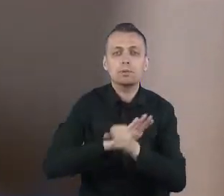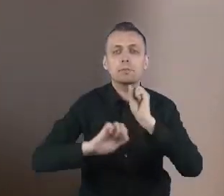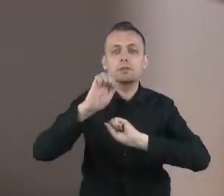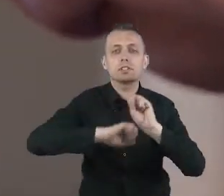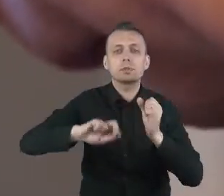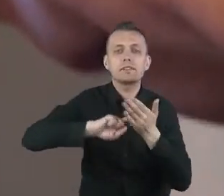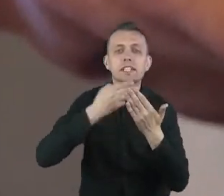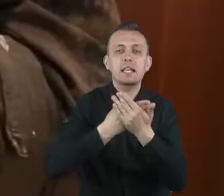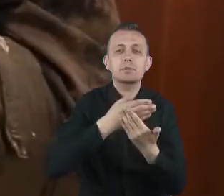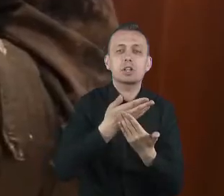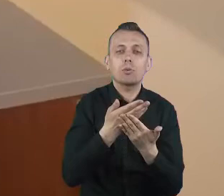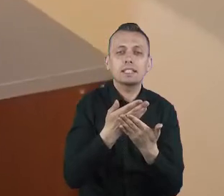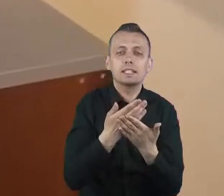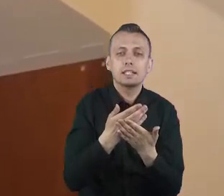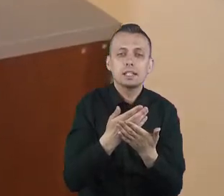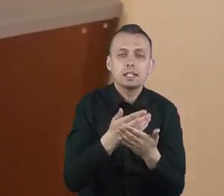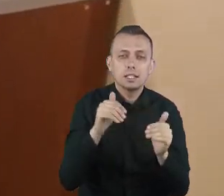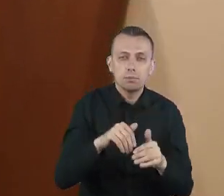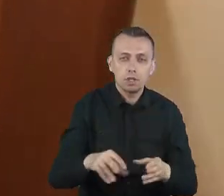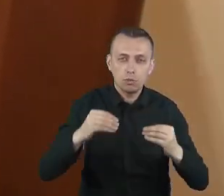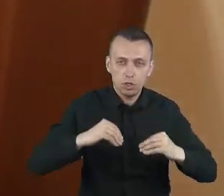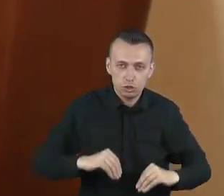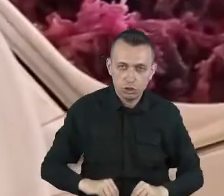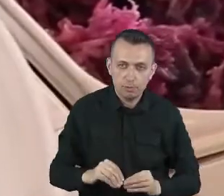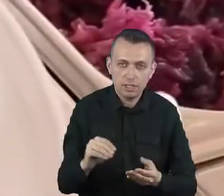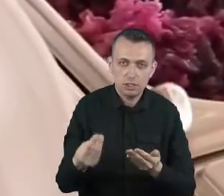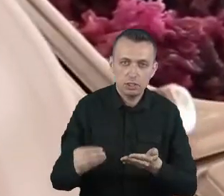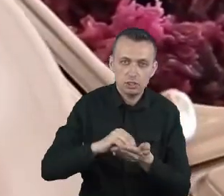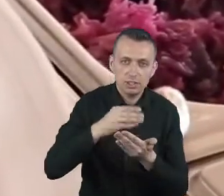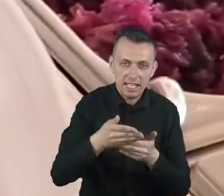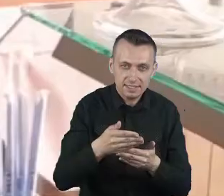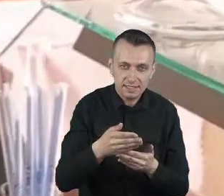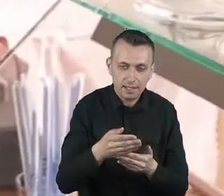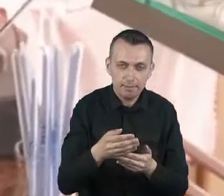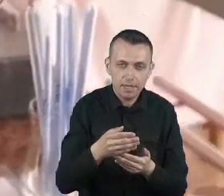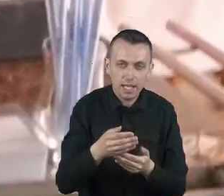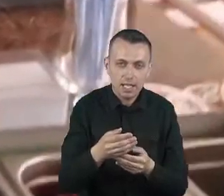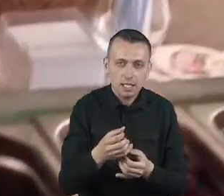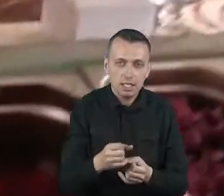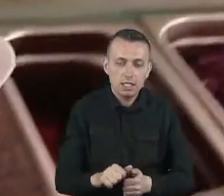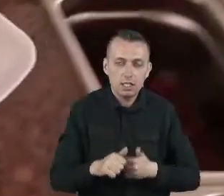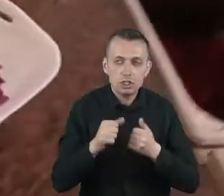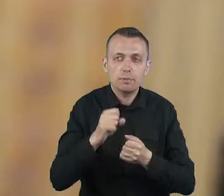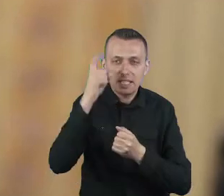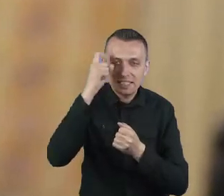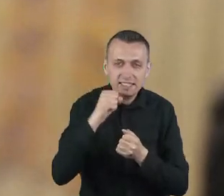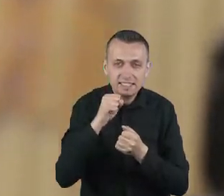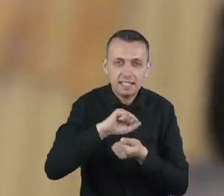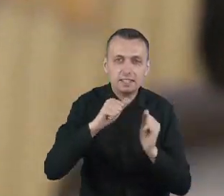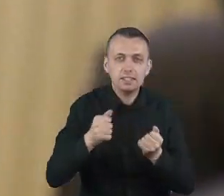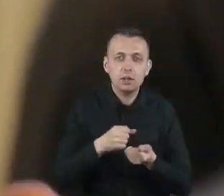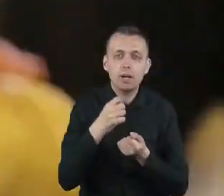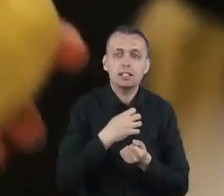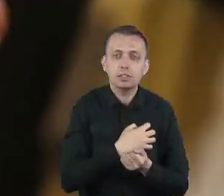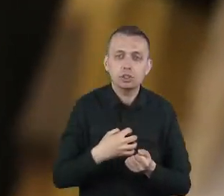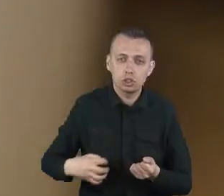Przykładem może być wsparcie dla osób niepełnosprawnych na podjęcie działalności gospodarczej w ramach spółdzielni socjalnej. W wyniku nowelizacji